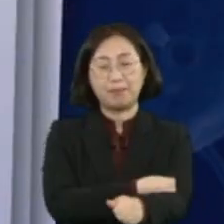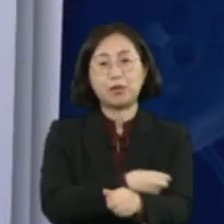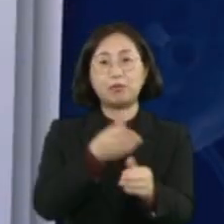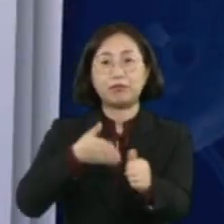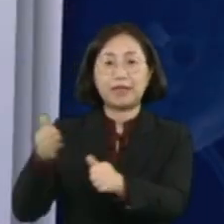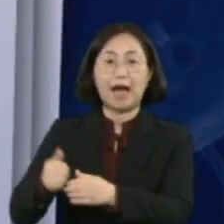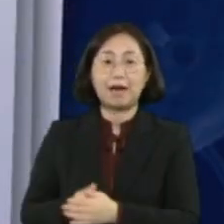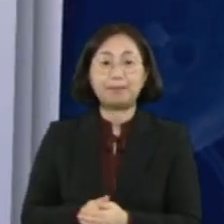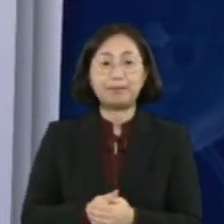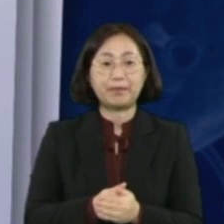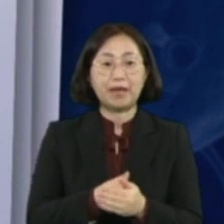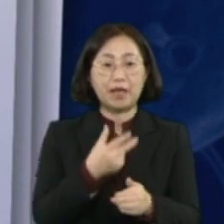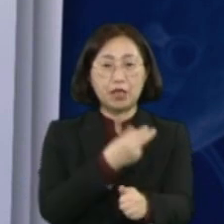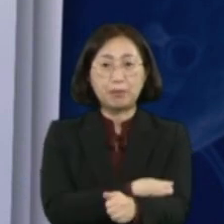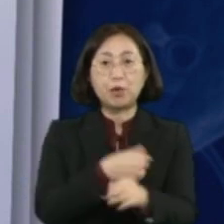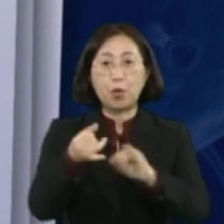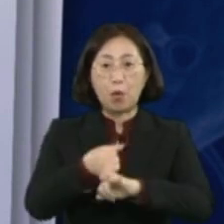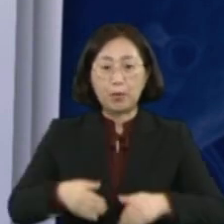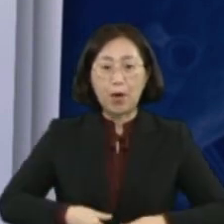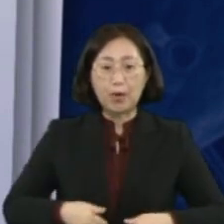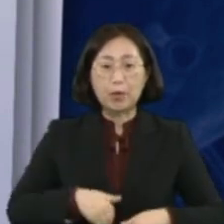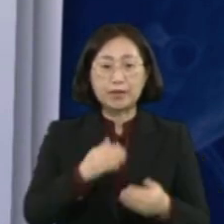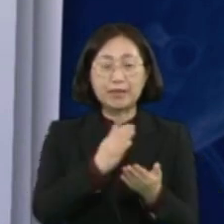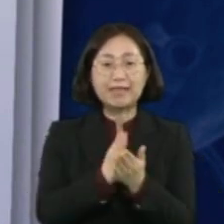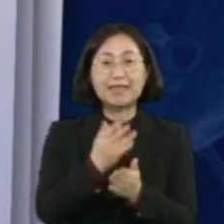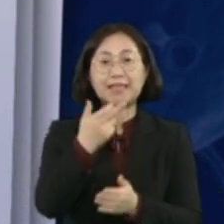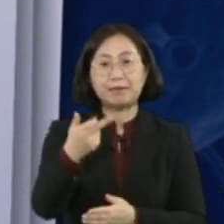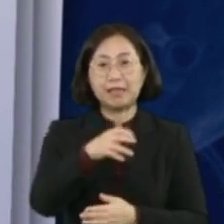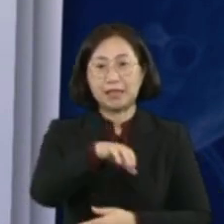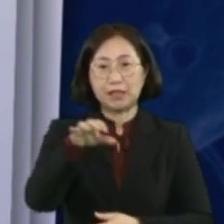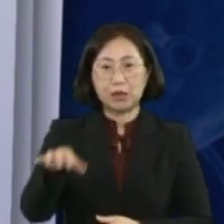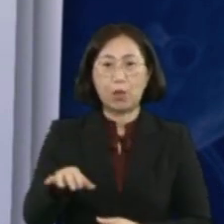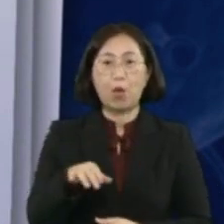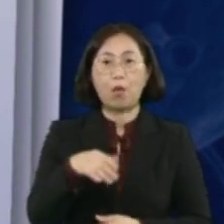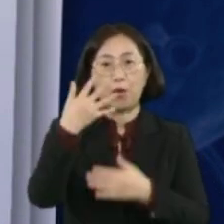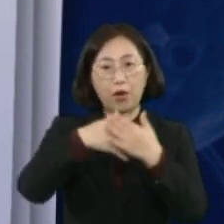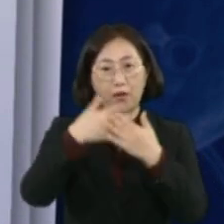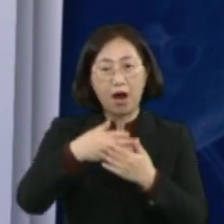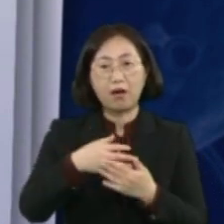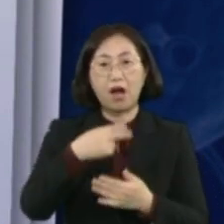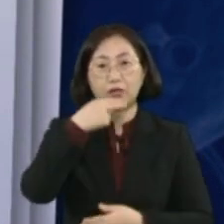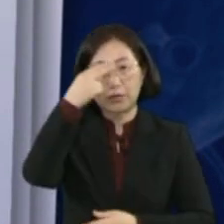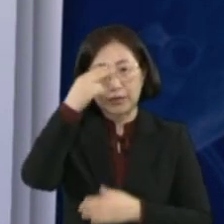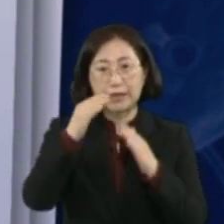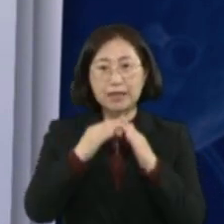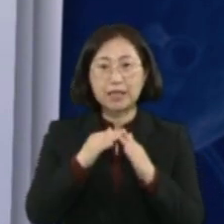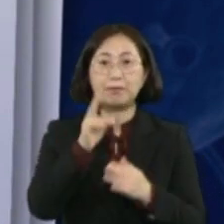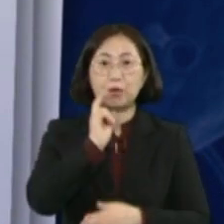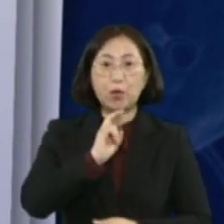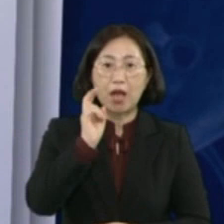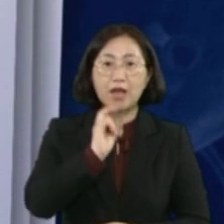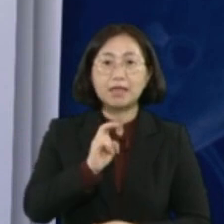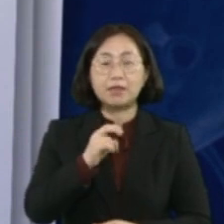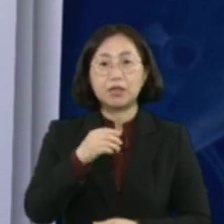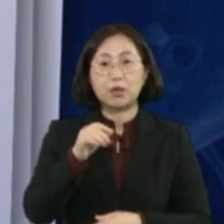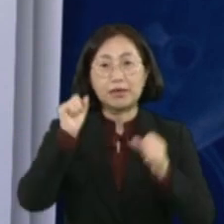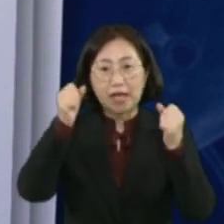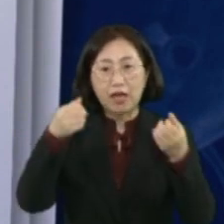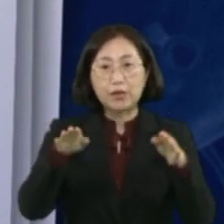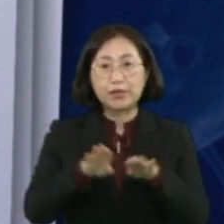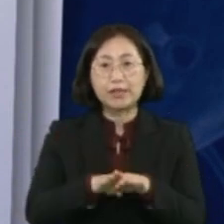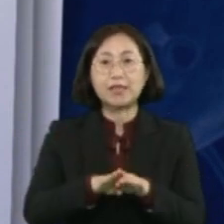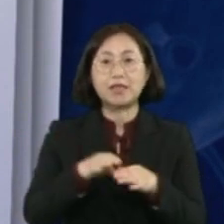시설은 모두 17종으로 영화관, 유흥시설, 노래연습장, 실내체육시설, 목욕장, 식당,